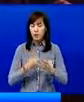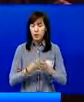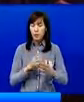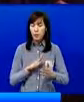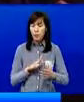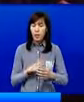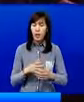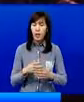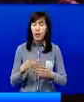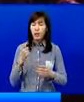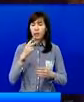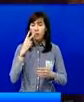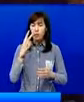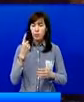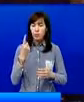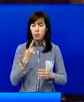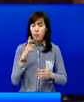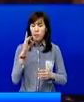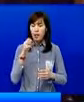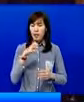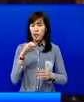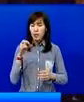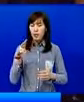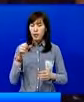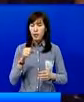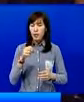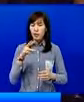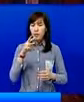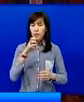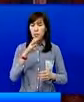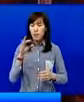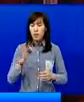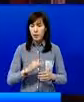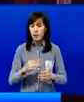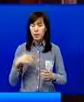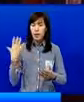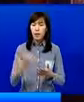Яғни сандық көрсеткіш бойынша ол Барселона ойыншысы Лионель Мессиді қуып жетті.